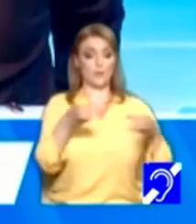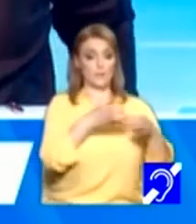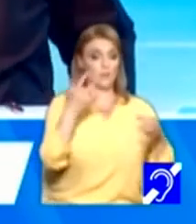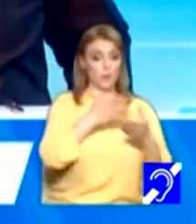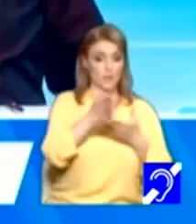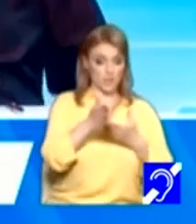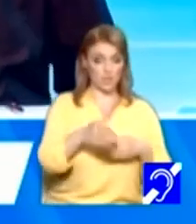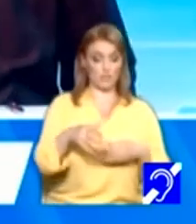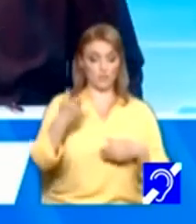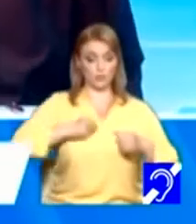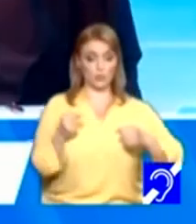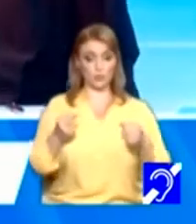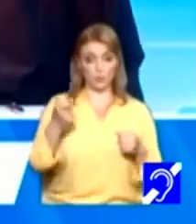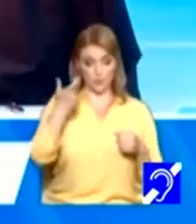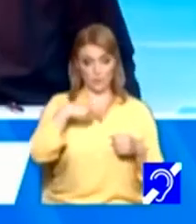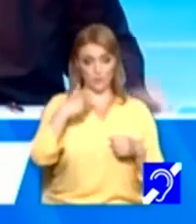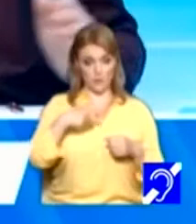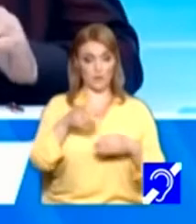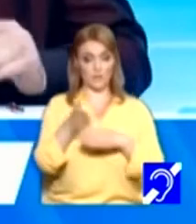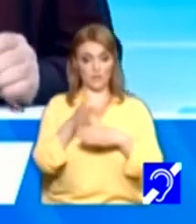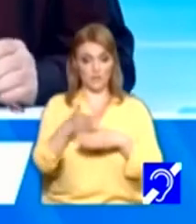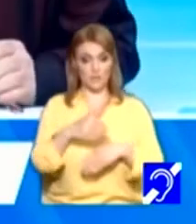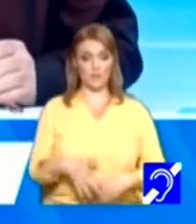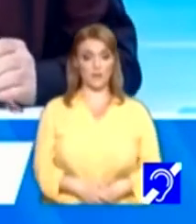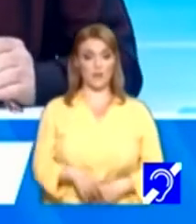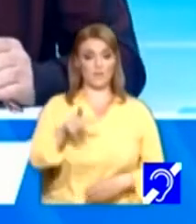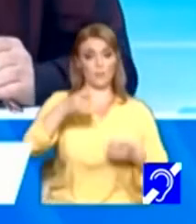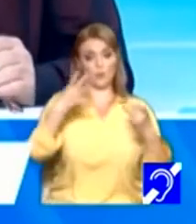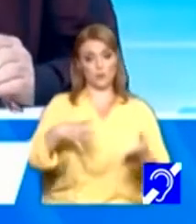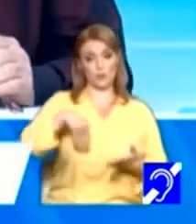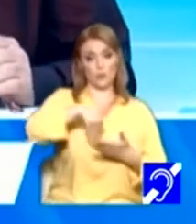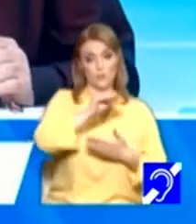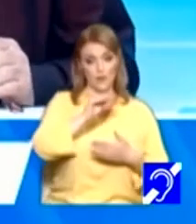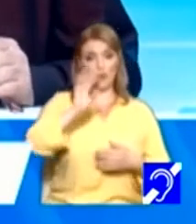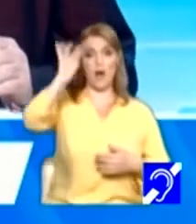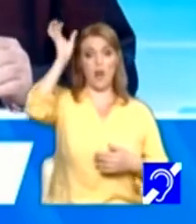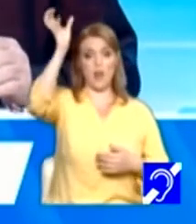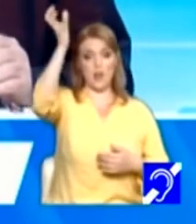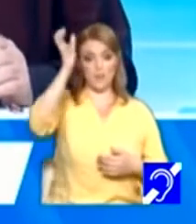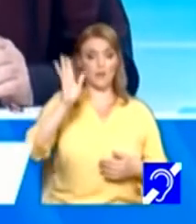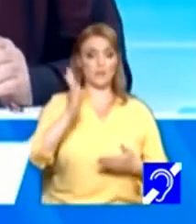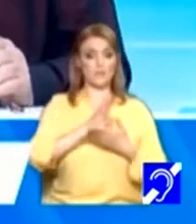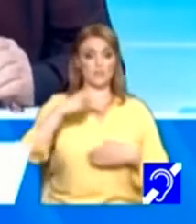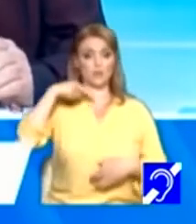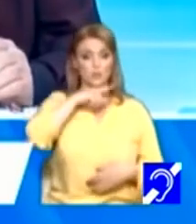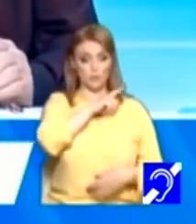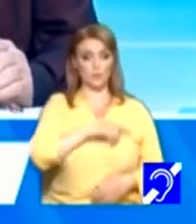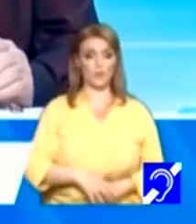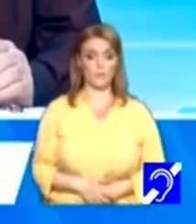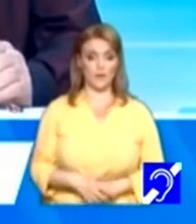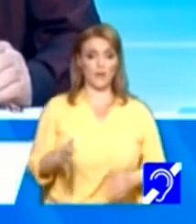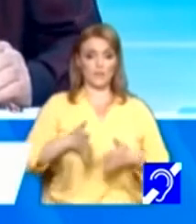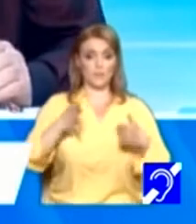chiar mai departe. Voi ați cumpărat pur și simplu niște lămpi care consumă mai puțin energie, dar